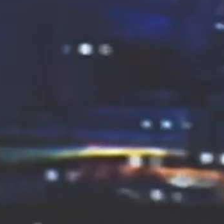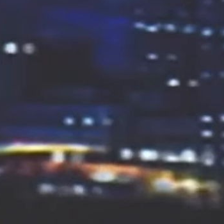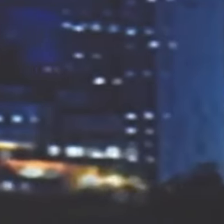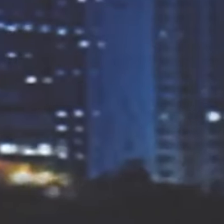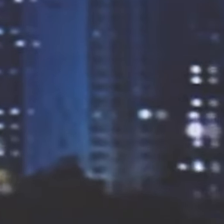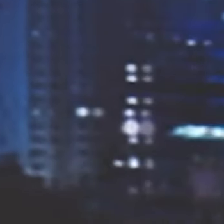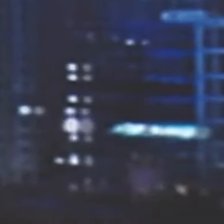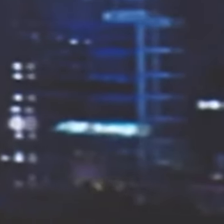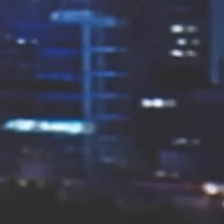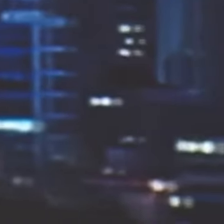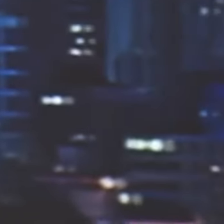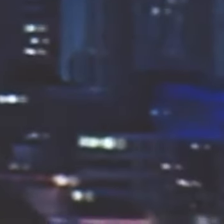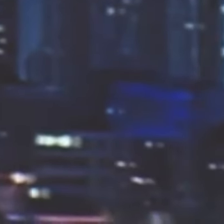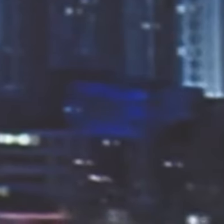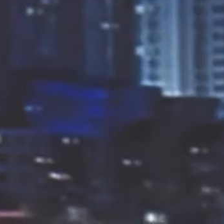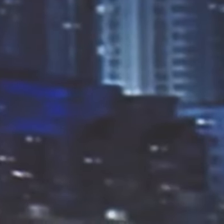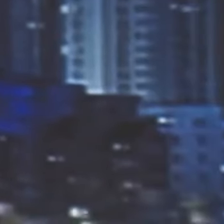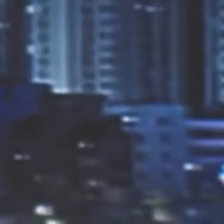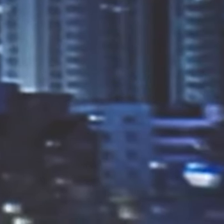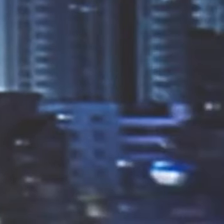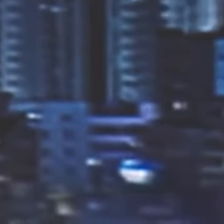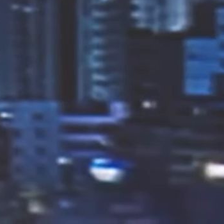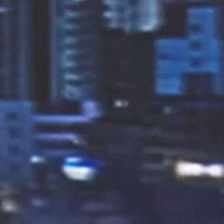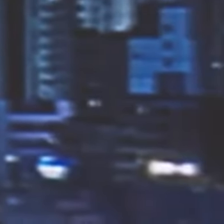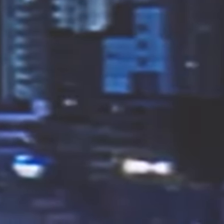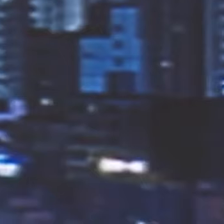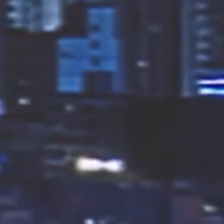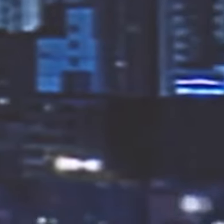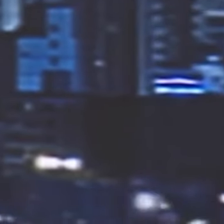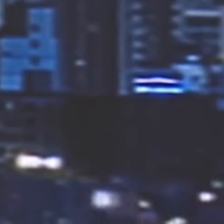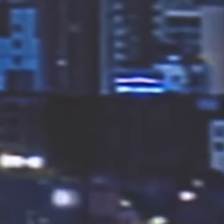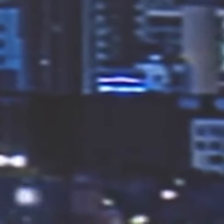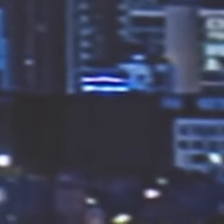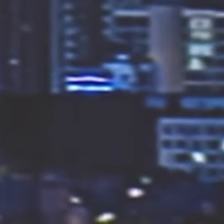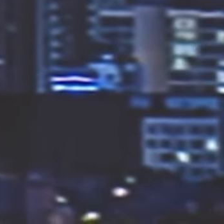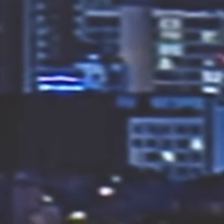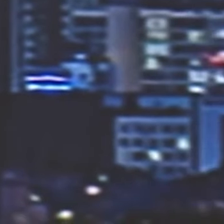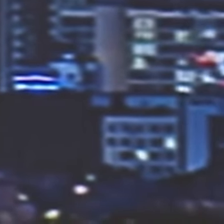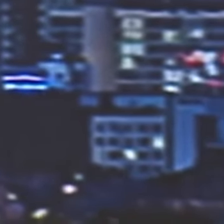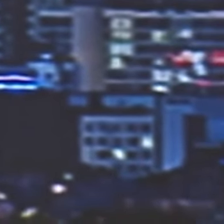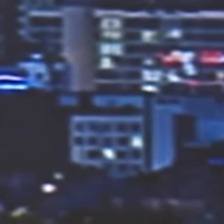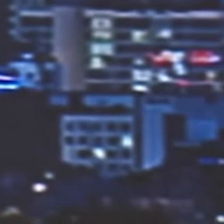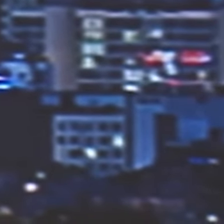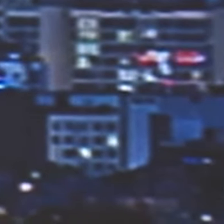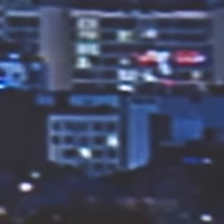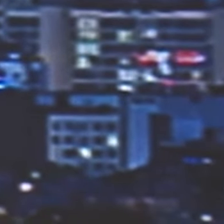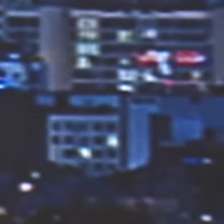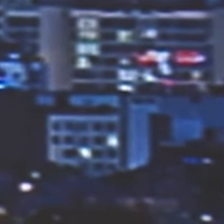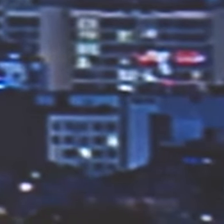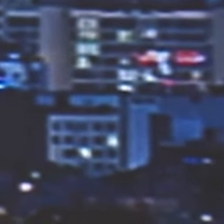JTBC 뉴스를 시청해주신 여러분 고맙습니다. 저희는 저녁 6시 50분 뉴스룸에서 뵙겠습니다.